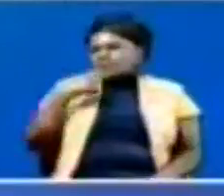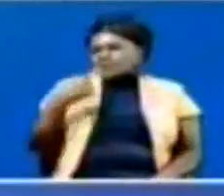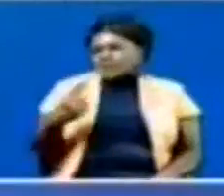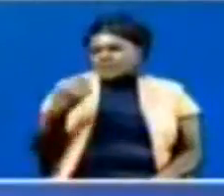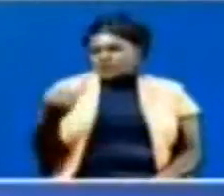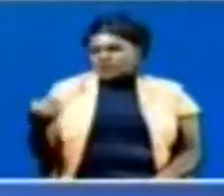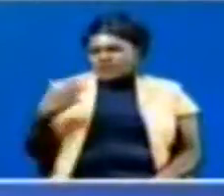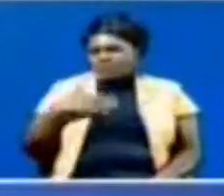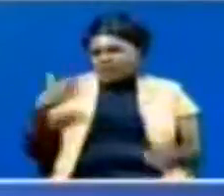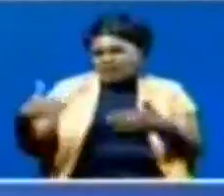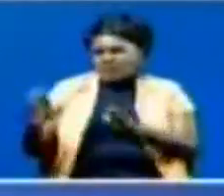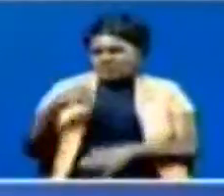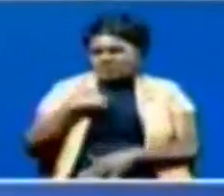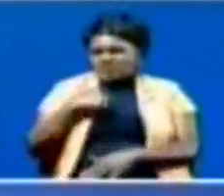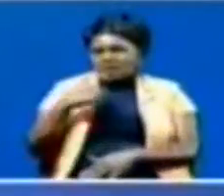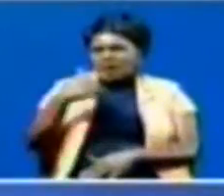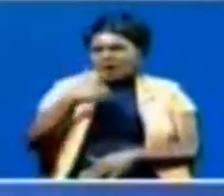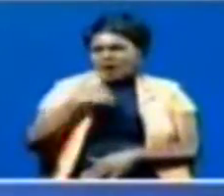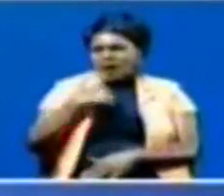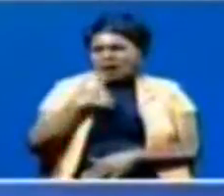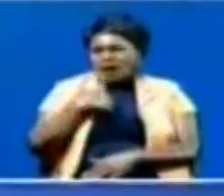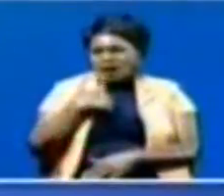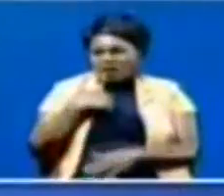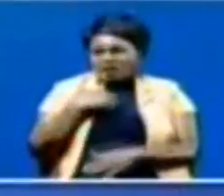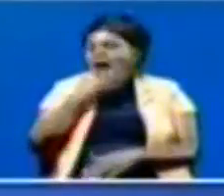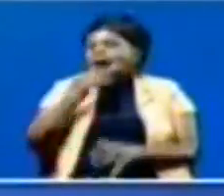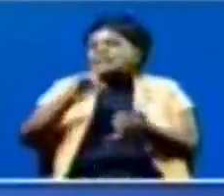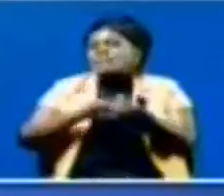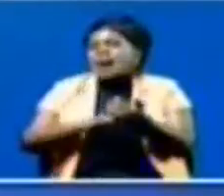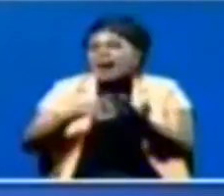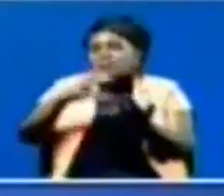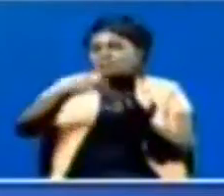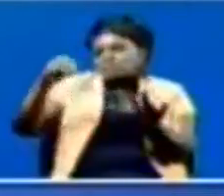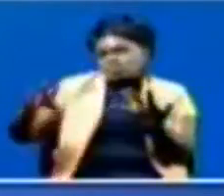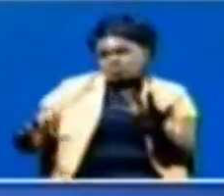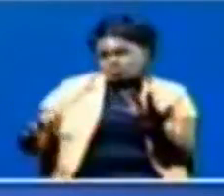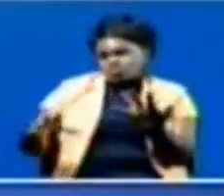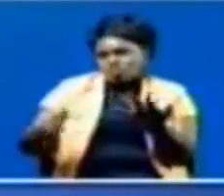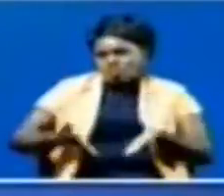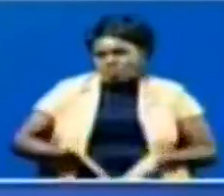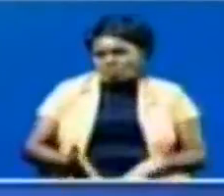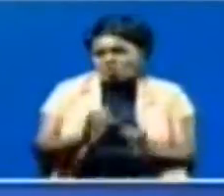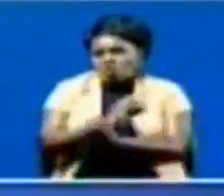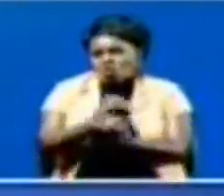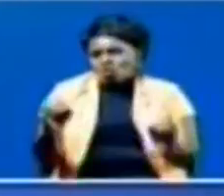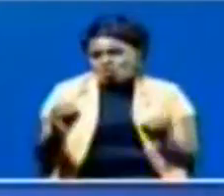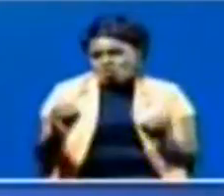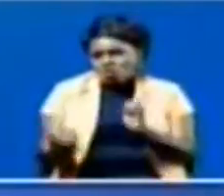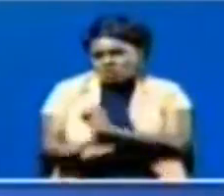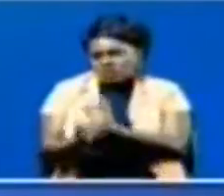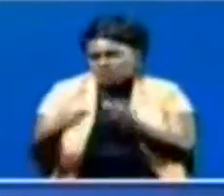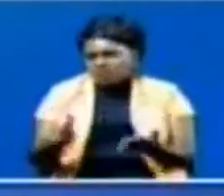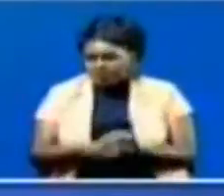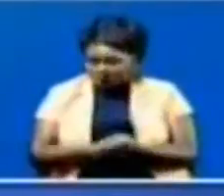wanangu aliniacha kwa kuwa mimi sikuwa naweza kupata mtoto baada ya kufanyia operation ya fibroids. Sasa hao tutawaambia vipi? Kwa